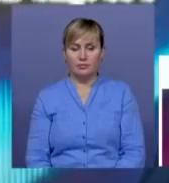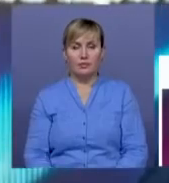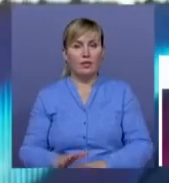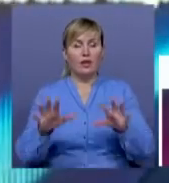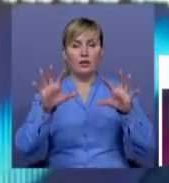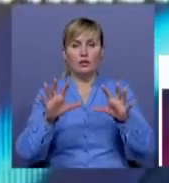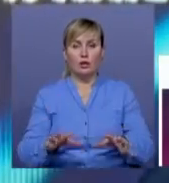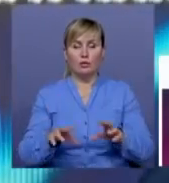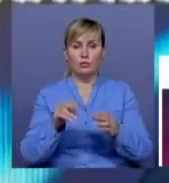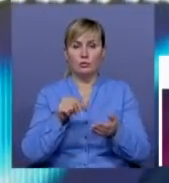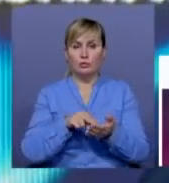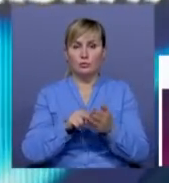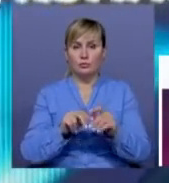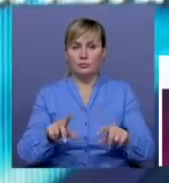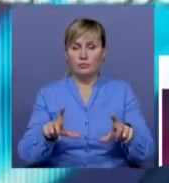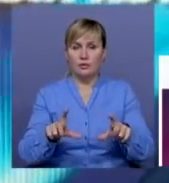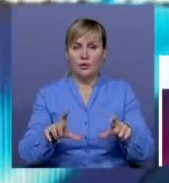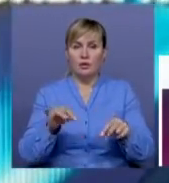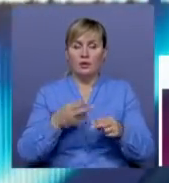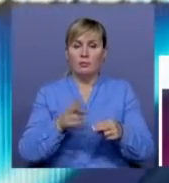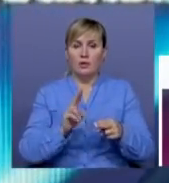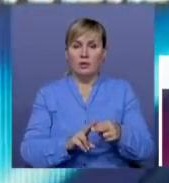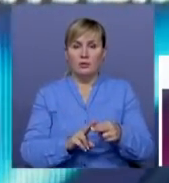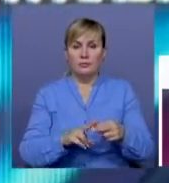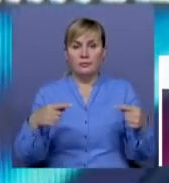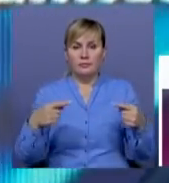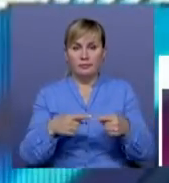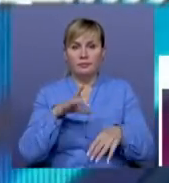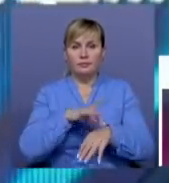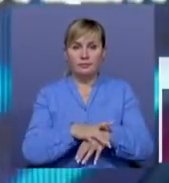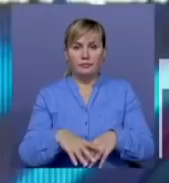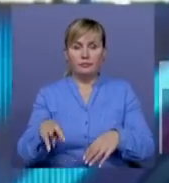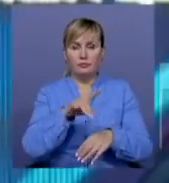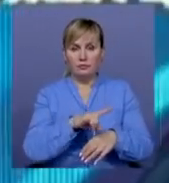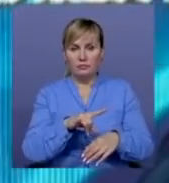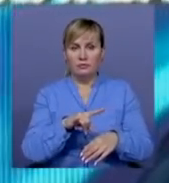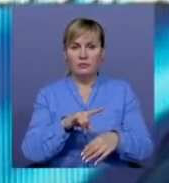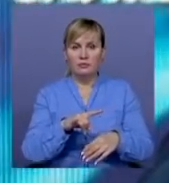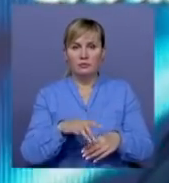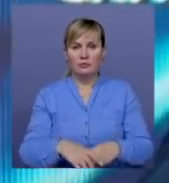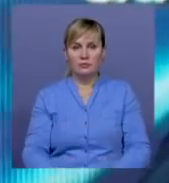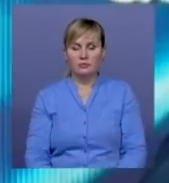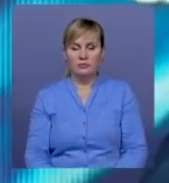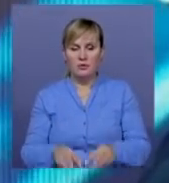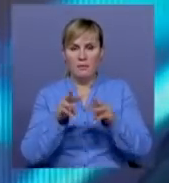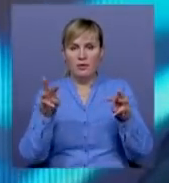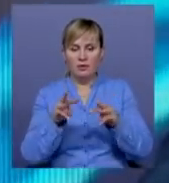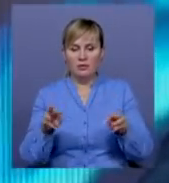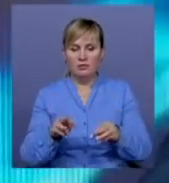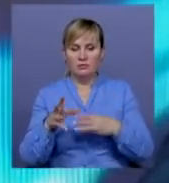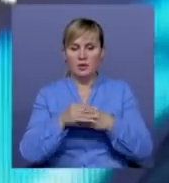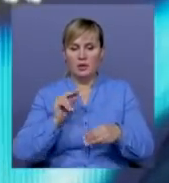необоснованное повышение цен на продукты. По этим конкретным фактам мы с антимонопольным департаментом